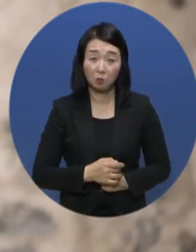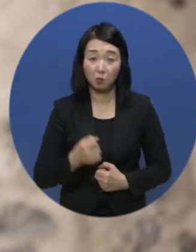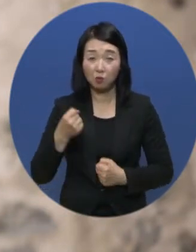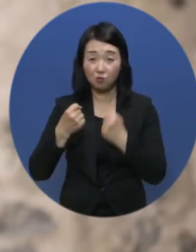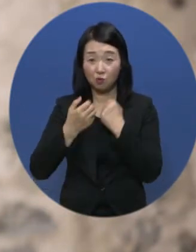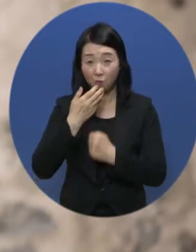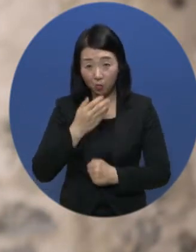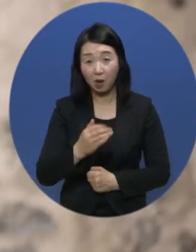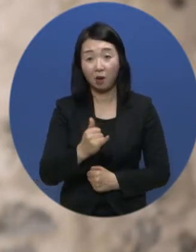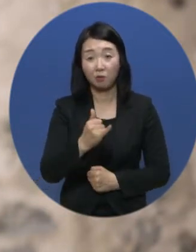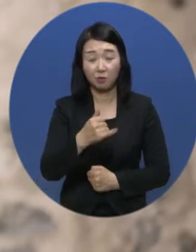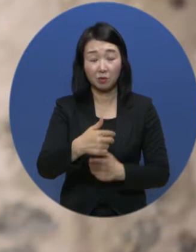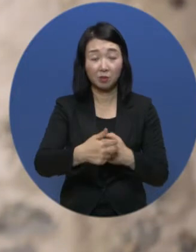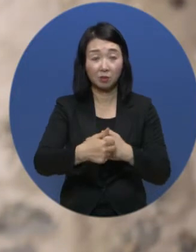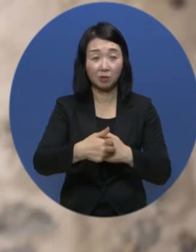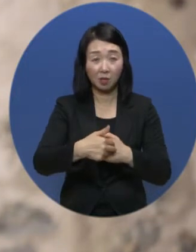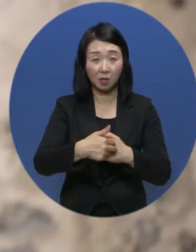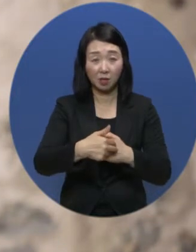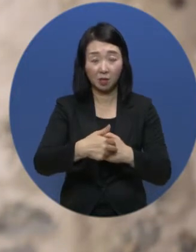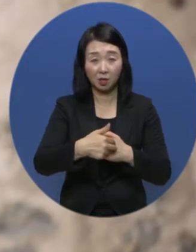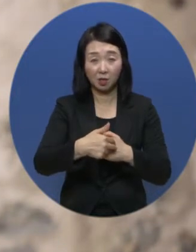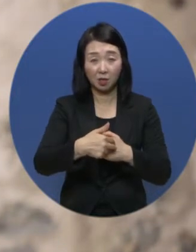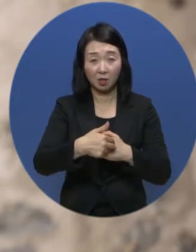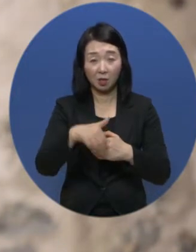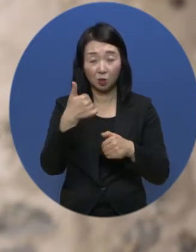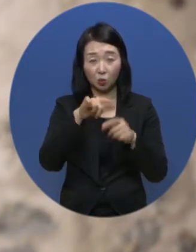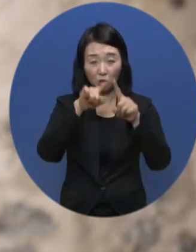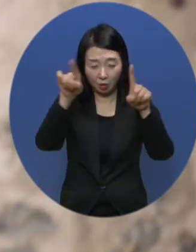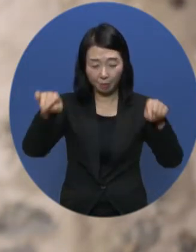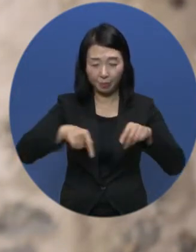있는지 의사소견서를 가져오라고 했습니다.